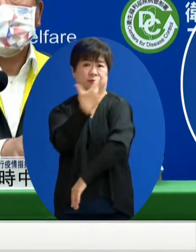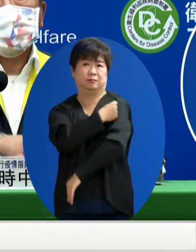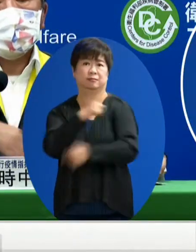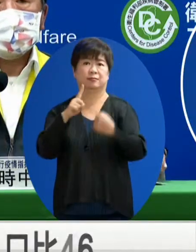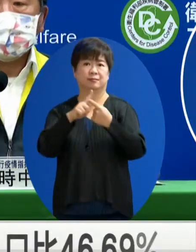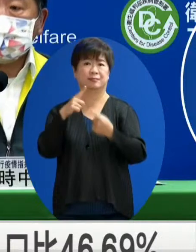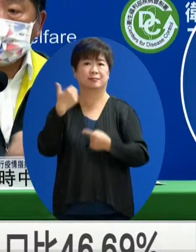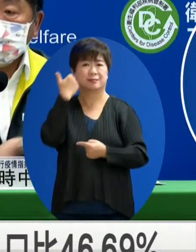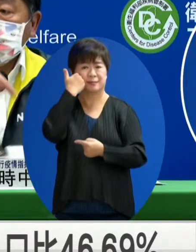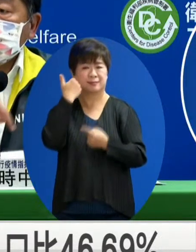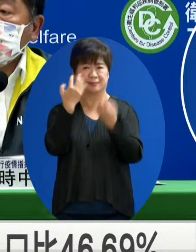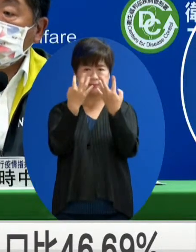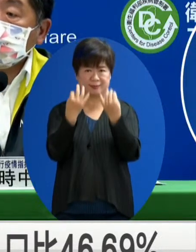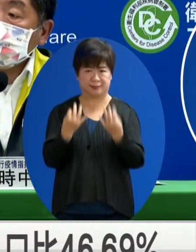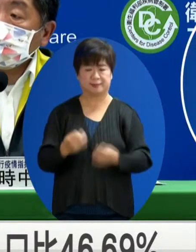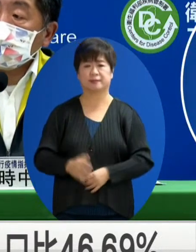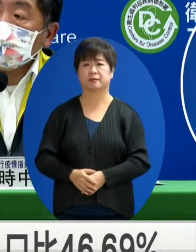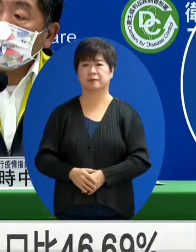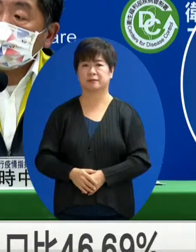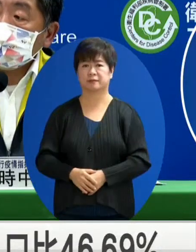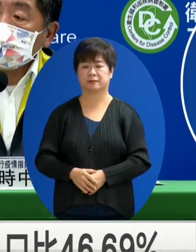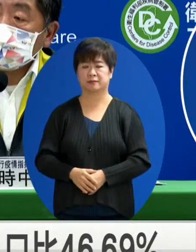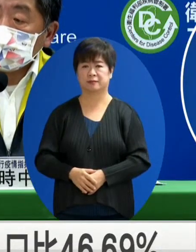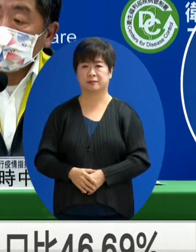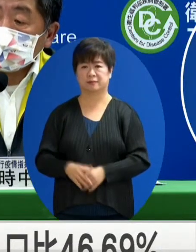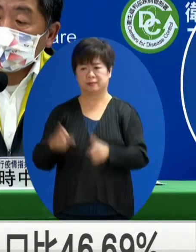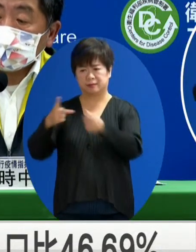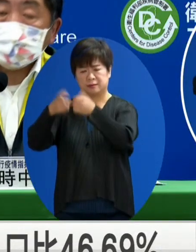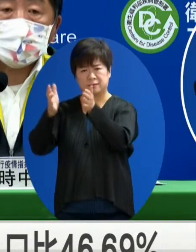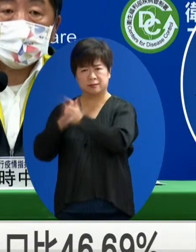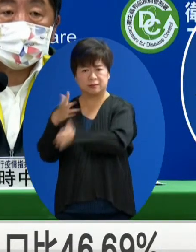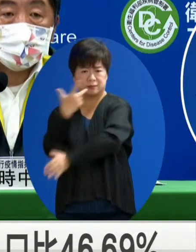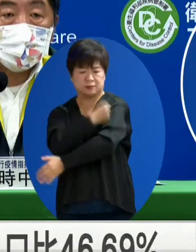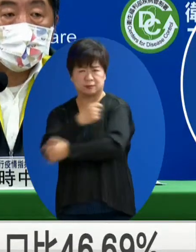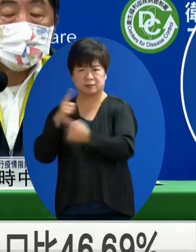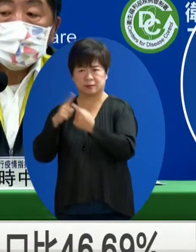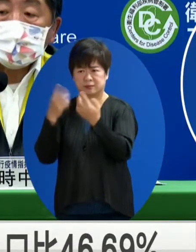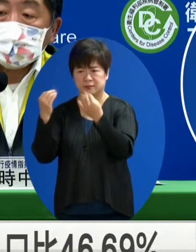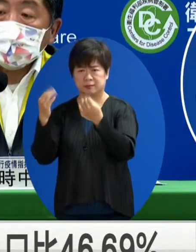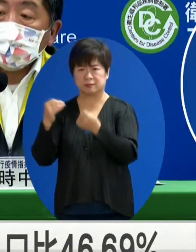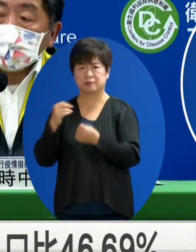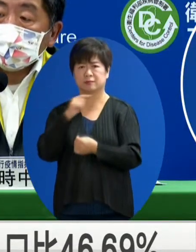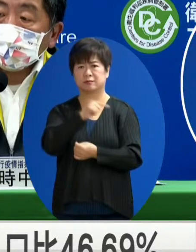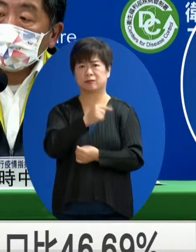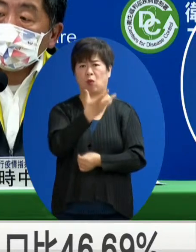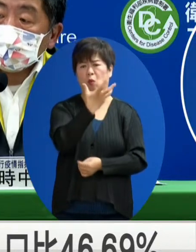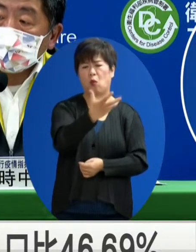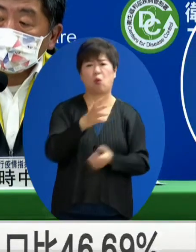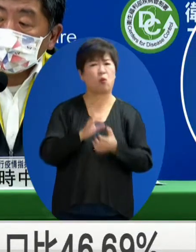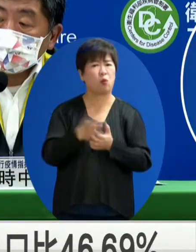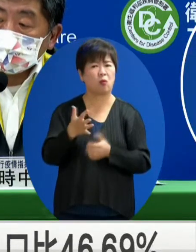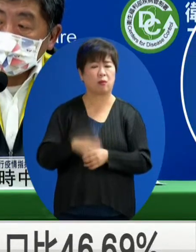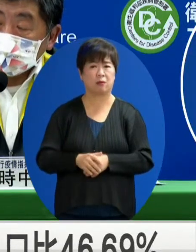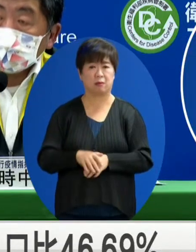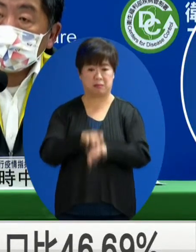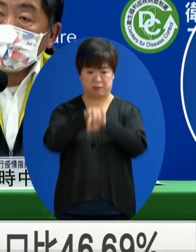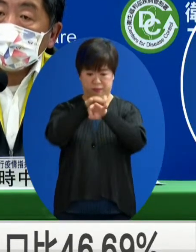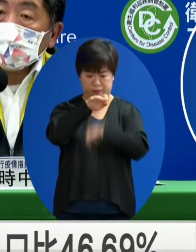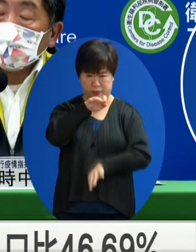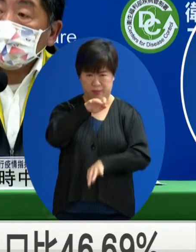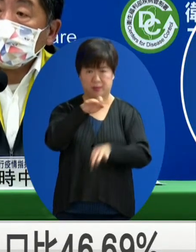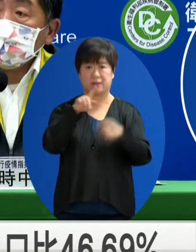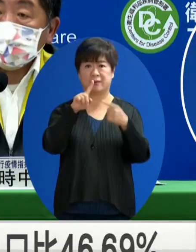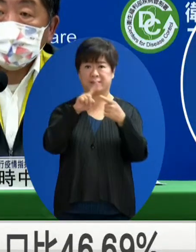人，好，那这里面的人会比这第二类的接种对象的人来的多，是因为这边的造册的